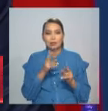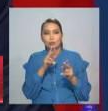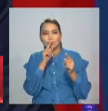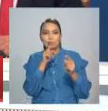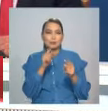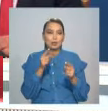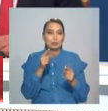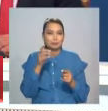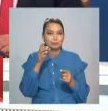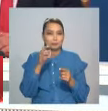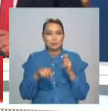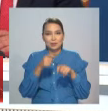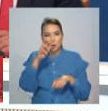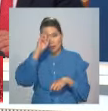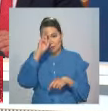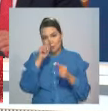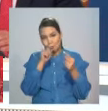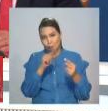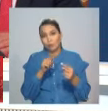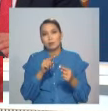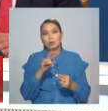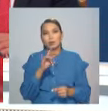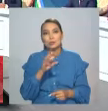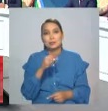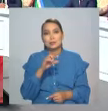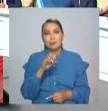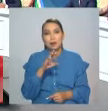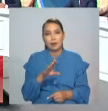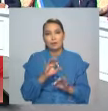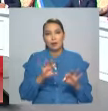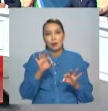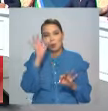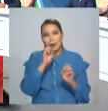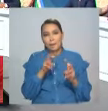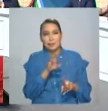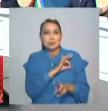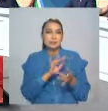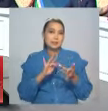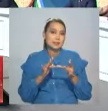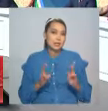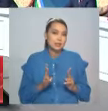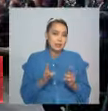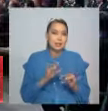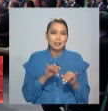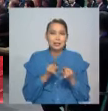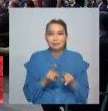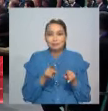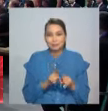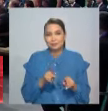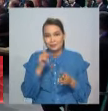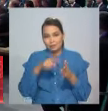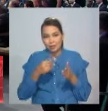властям. Руслан Сисимбаев рассказал и об опасности использования соцсетей террористами и экстремистами. По его